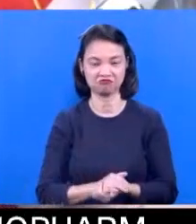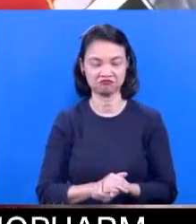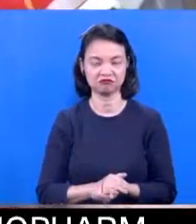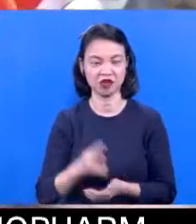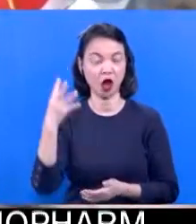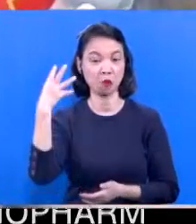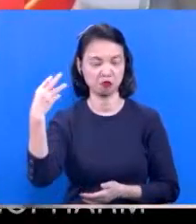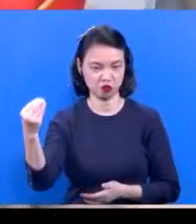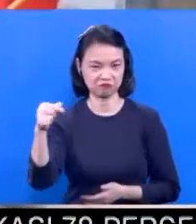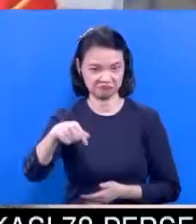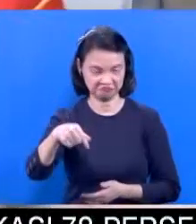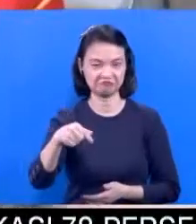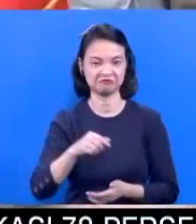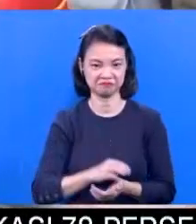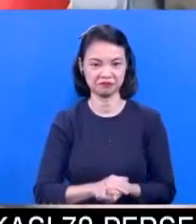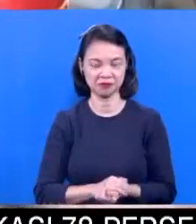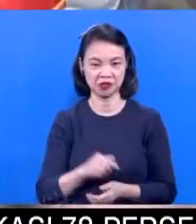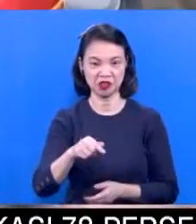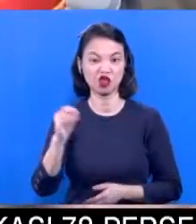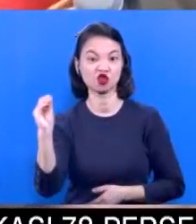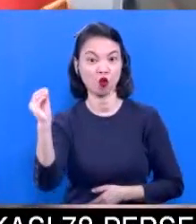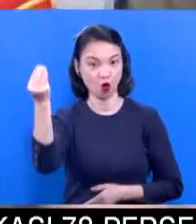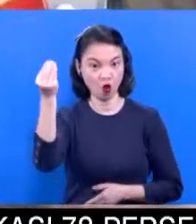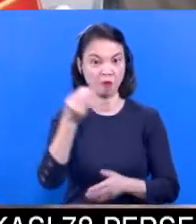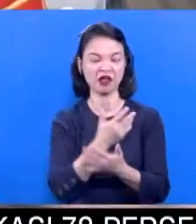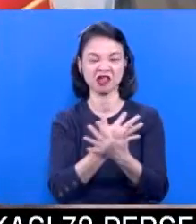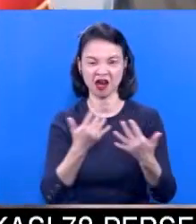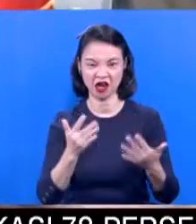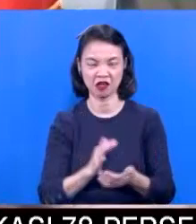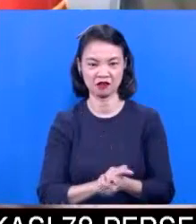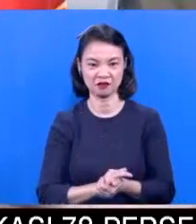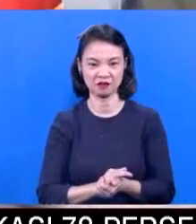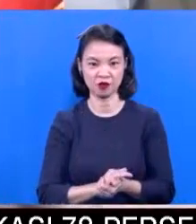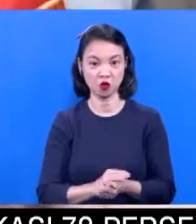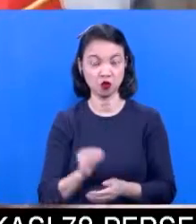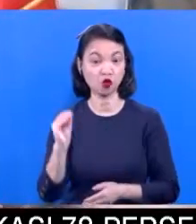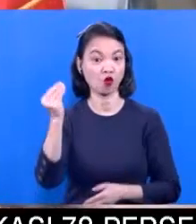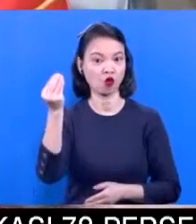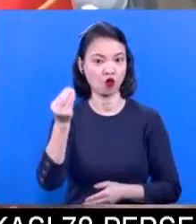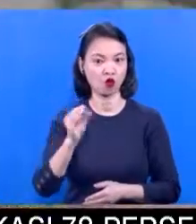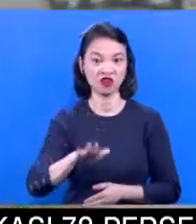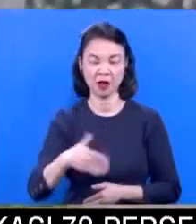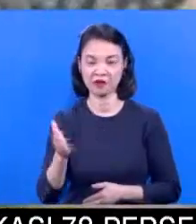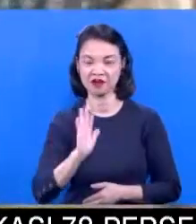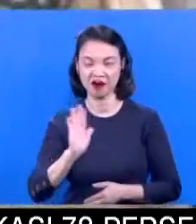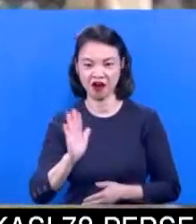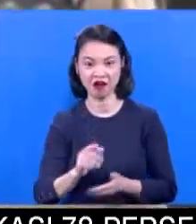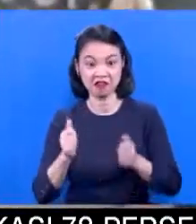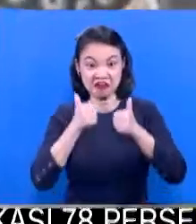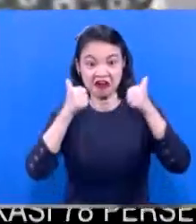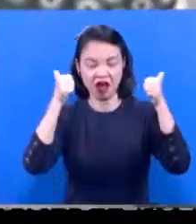salah satu tokoh lah sebenarnya Tapi toko juga ada tahu terkenal supaya dianggap saja